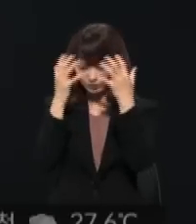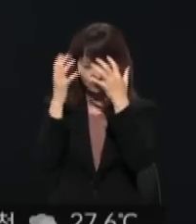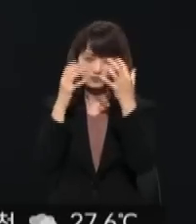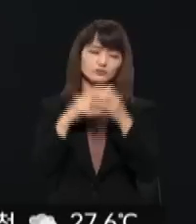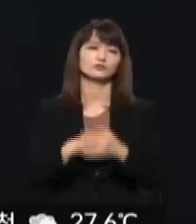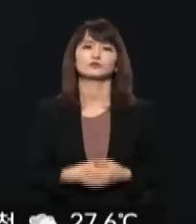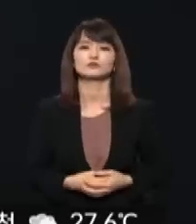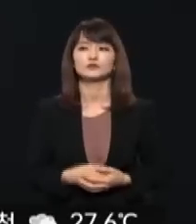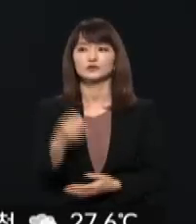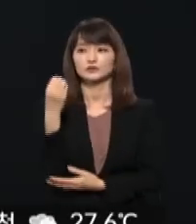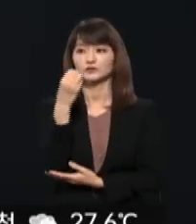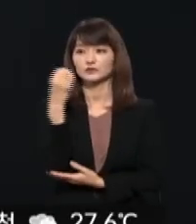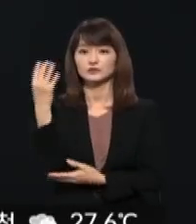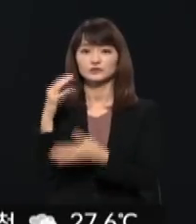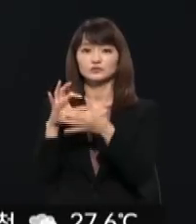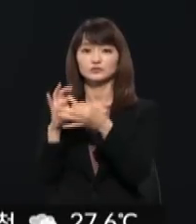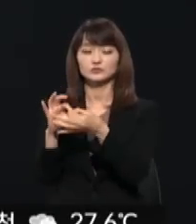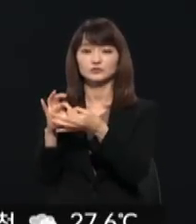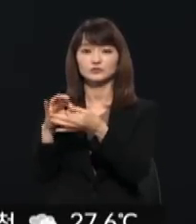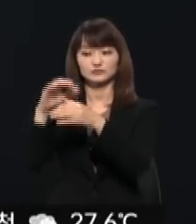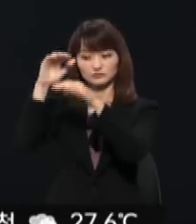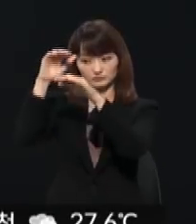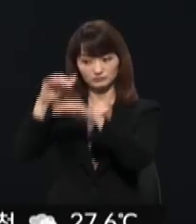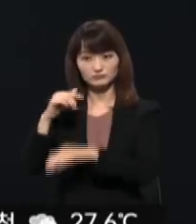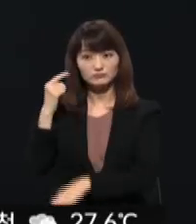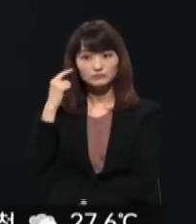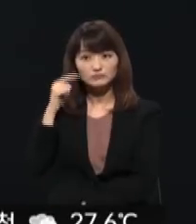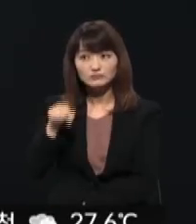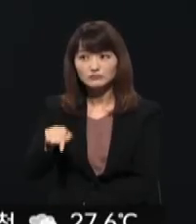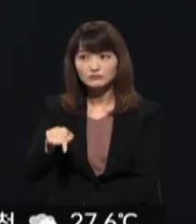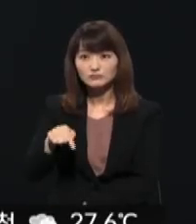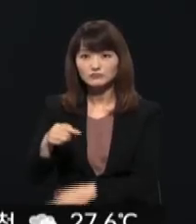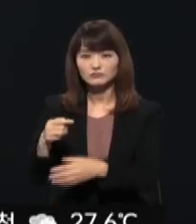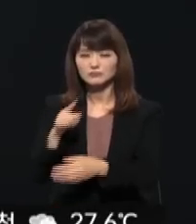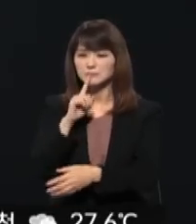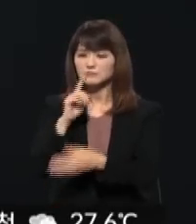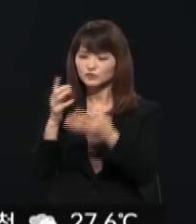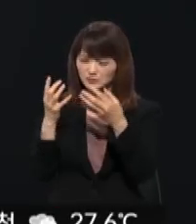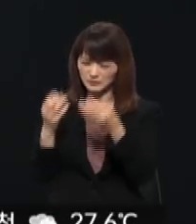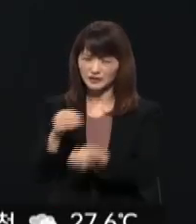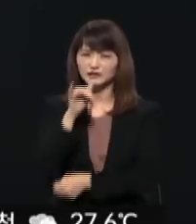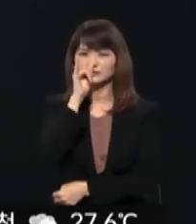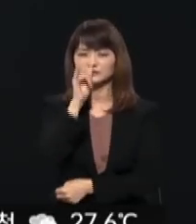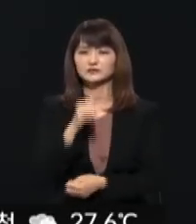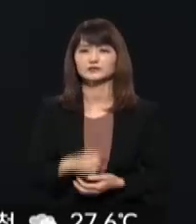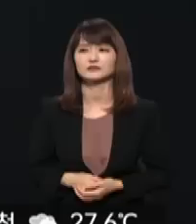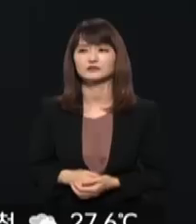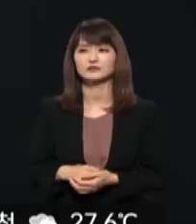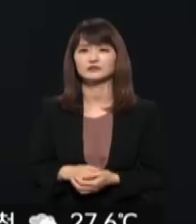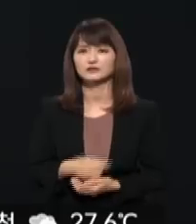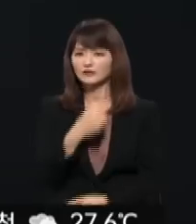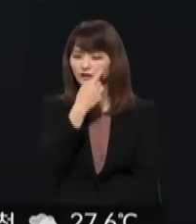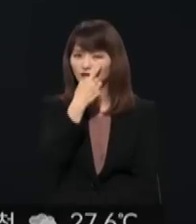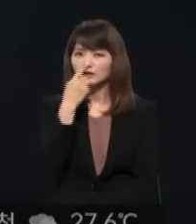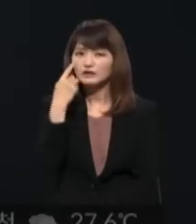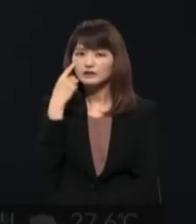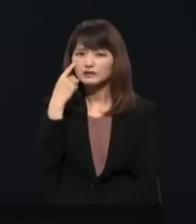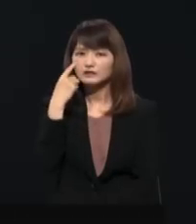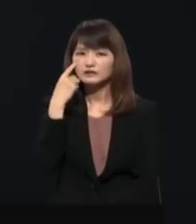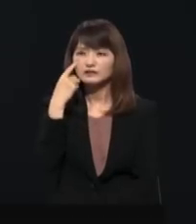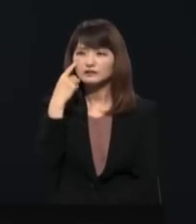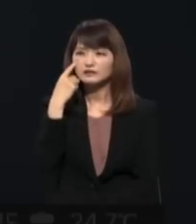사실 언론의 통해서 나오는 이야기만 들어봐도 너무나도 많은 주장들이 난무하고 있고 이것을 확인하기 위한